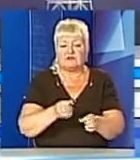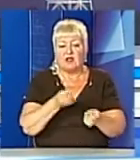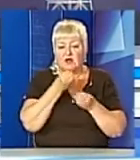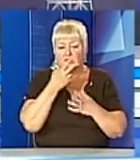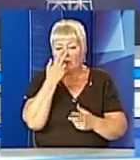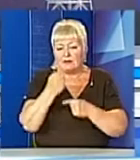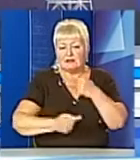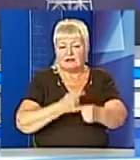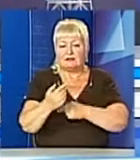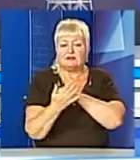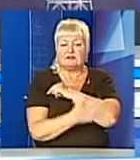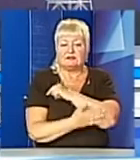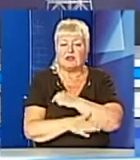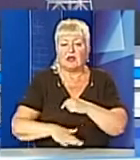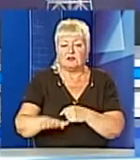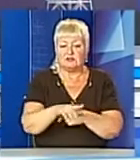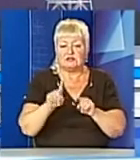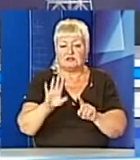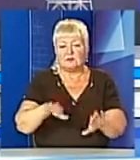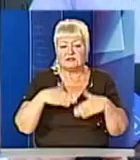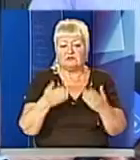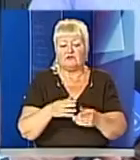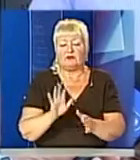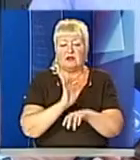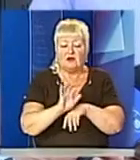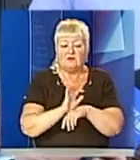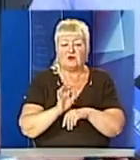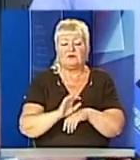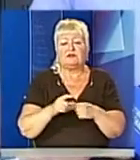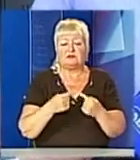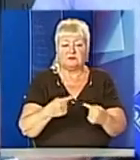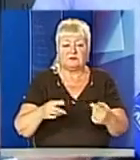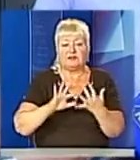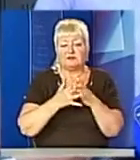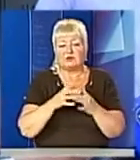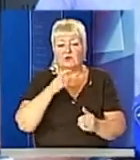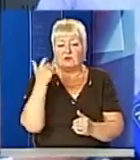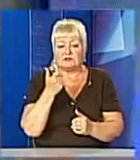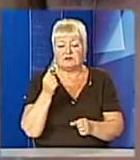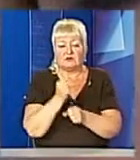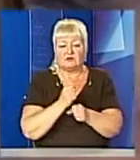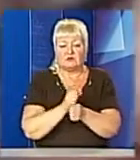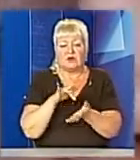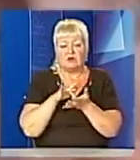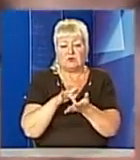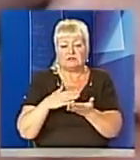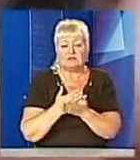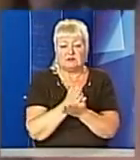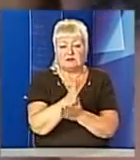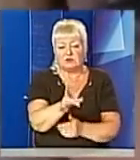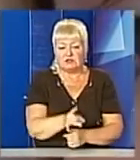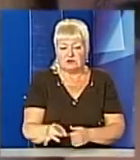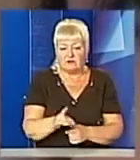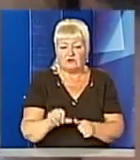традиції Галичини». Там презентуватимуть виробництво продукції сільського господарства та розроблення туристичних маршрутів району.